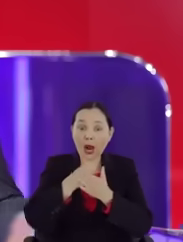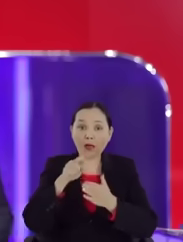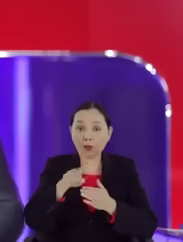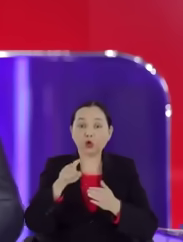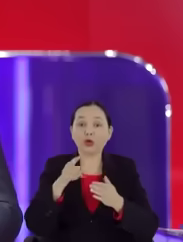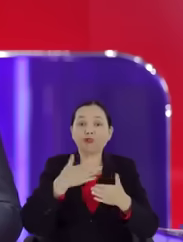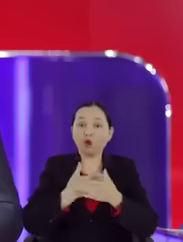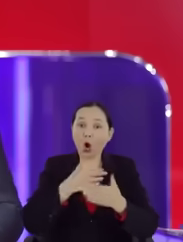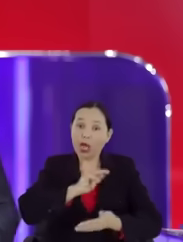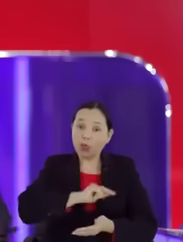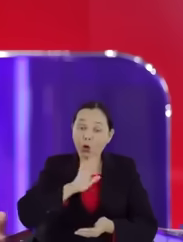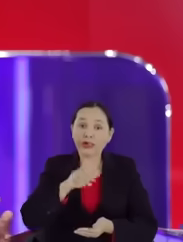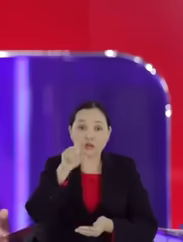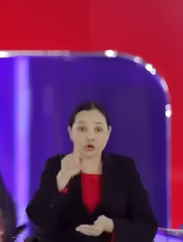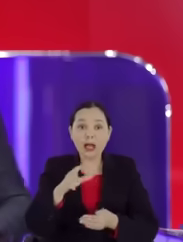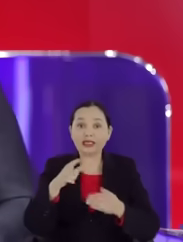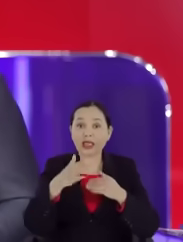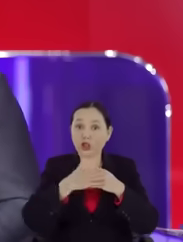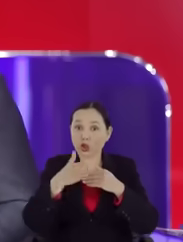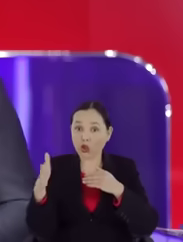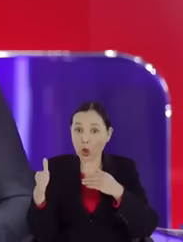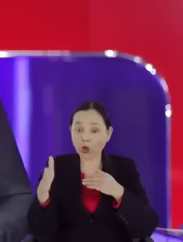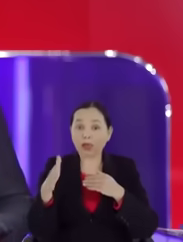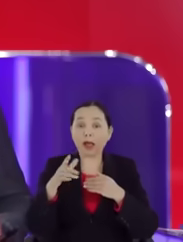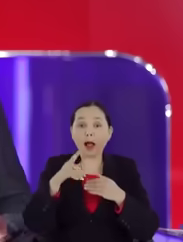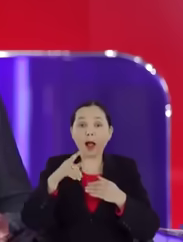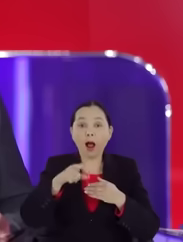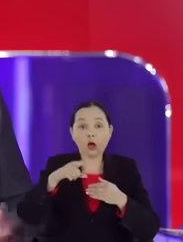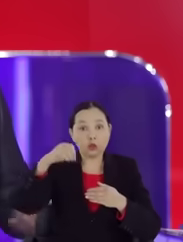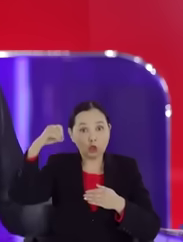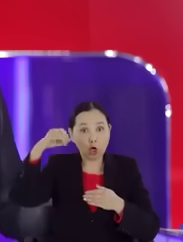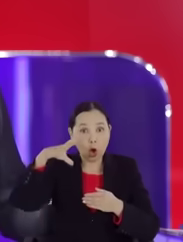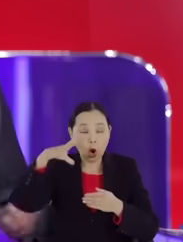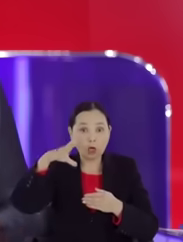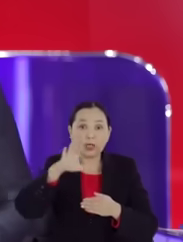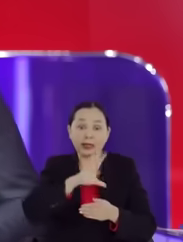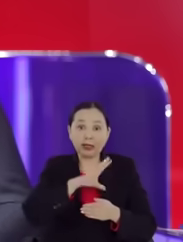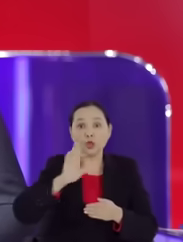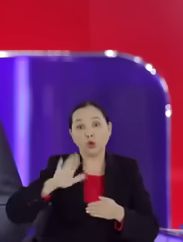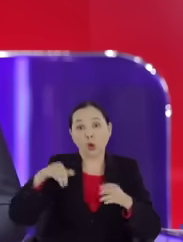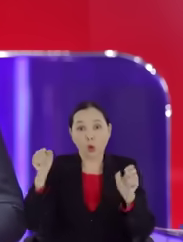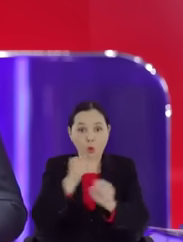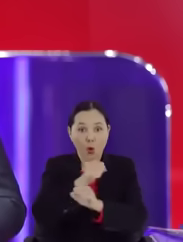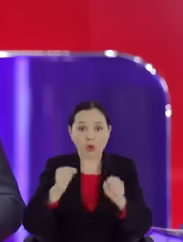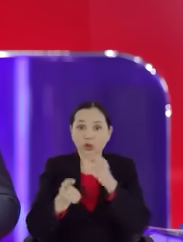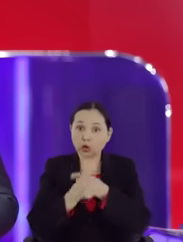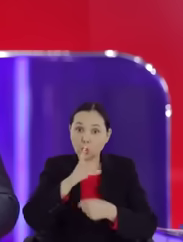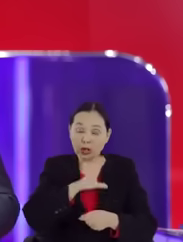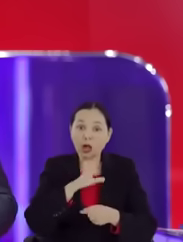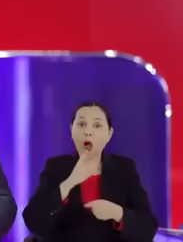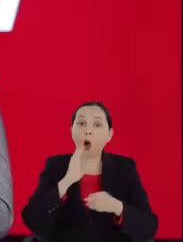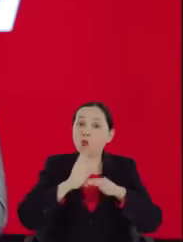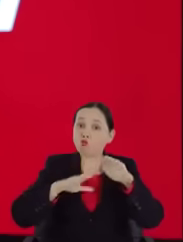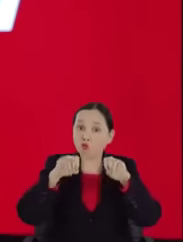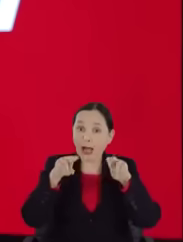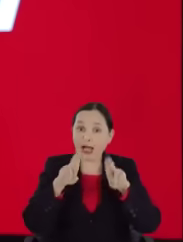shu joyda faoliyat olib borayotgan shaxs eshikni ochgan, adashmasak u chiroqni yoqib yuborgan, so'ng portlash sodir bo'lgan. Mutaxassis